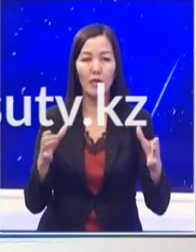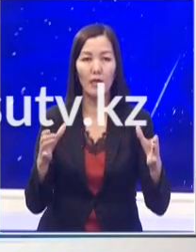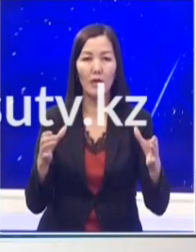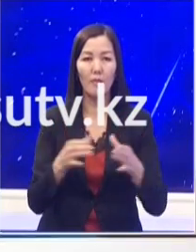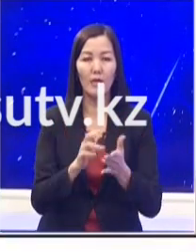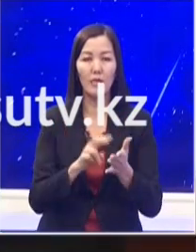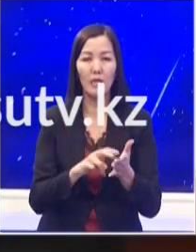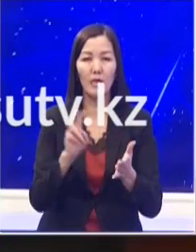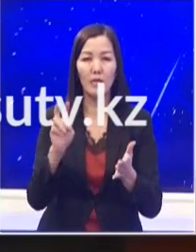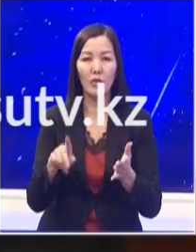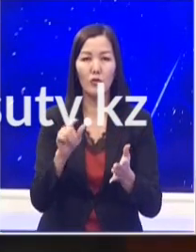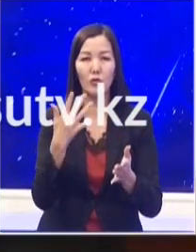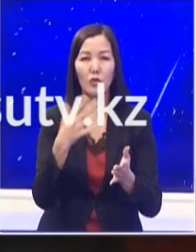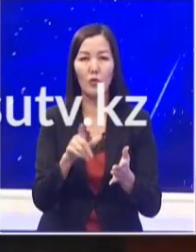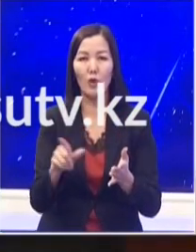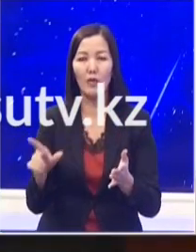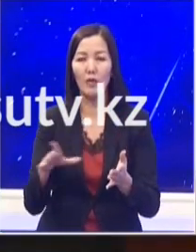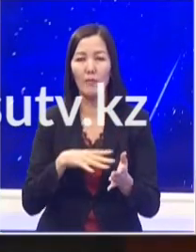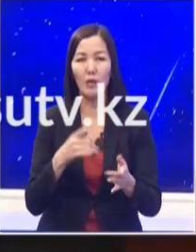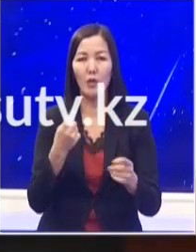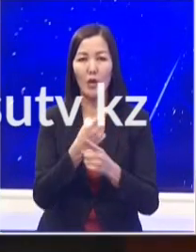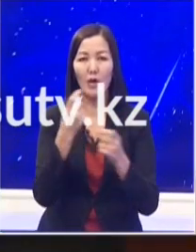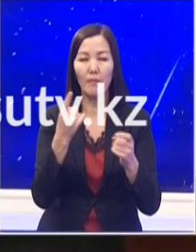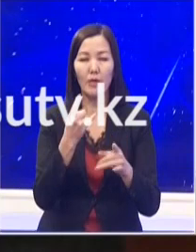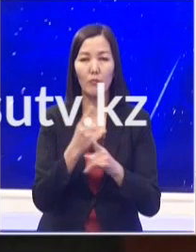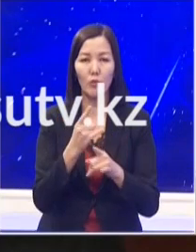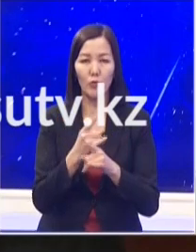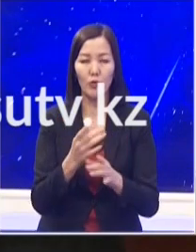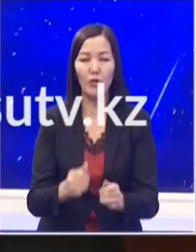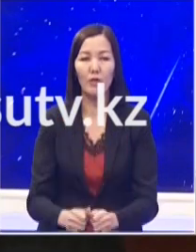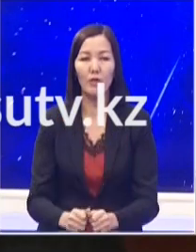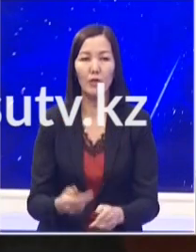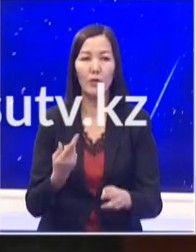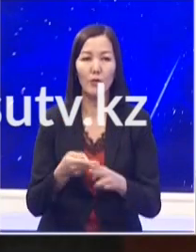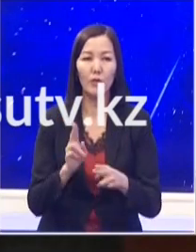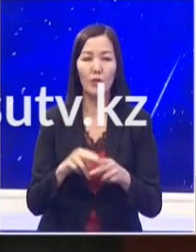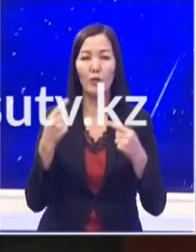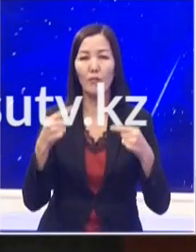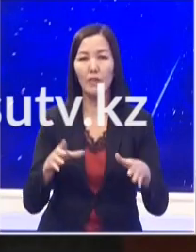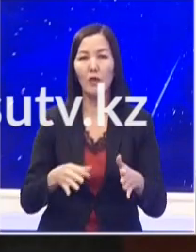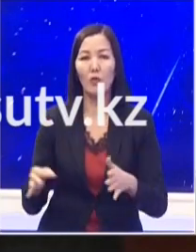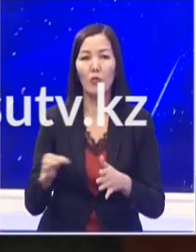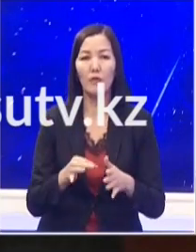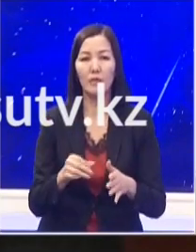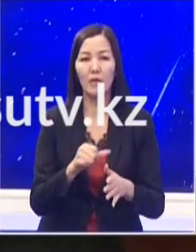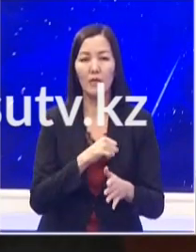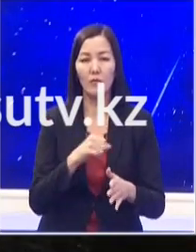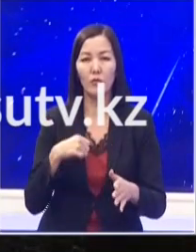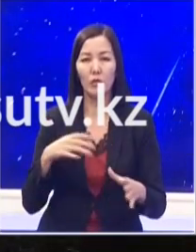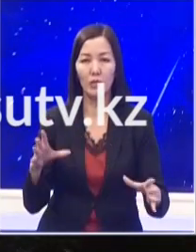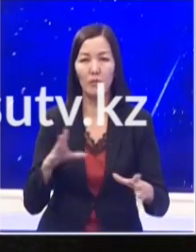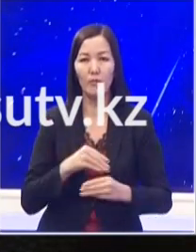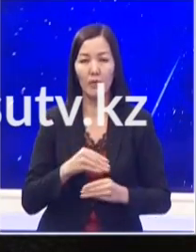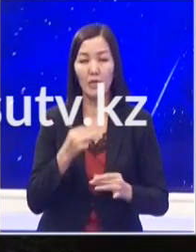қатарынан 150 адам шығыпты деген бұл ақпарат шынға сәйкес келмейді. Өйткені біз басқа облыстағы да әріптестерімізбен бірге